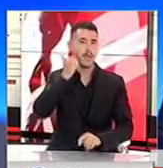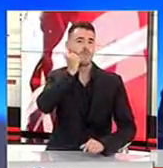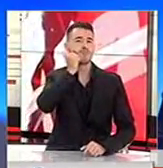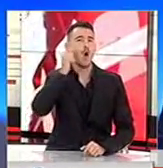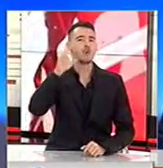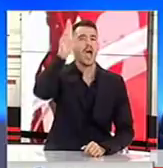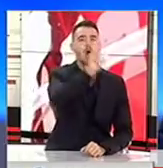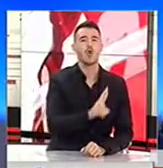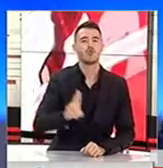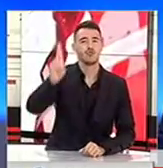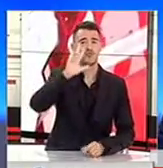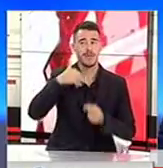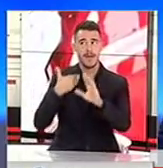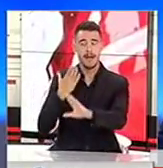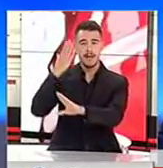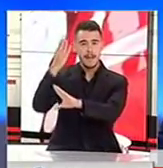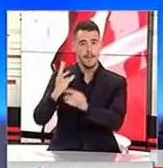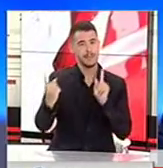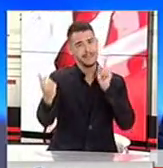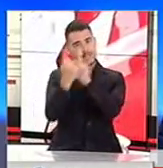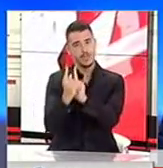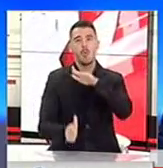μας πέρασαν μια μικρή περιπέτεια.